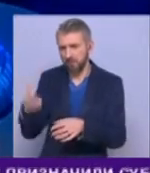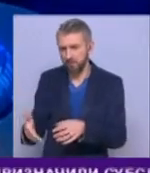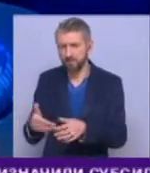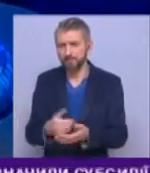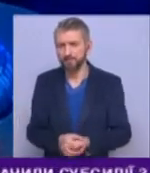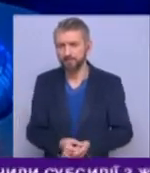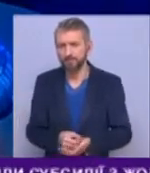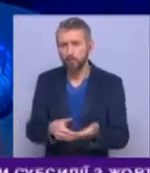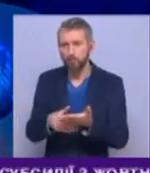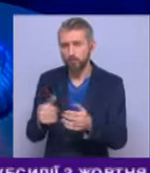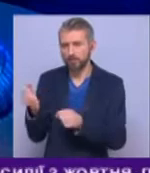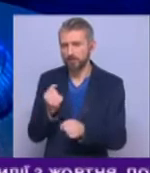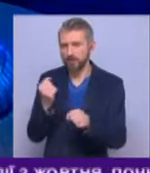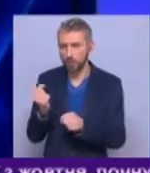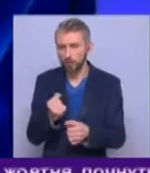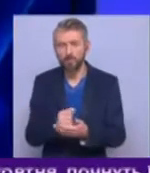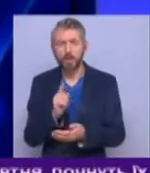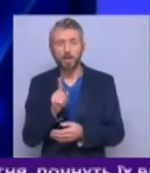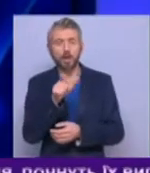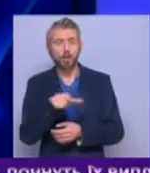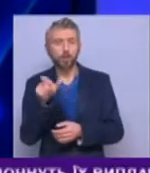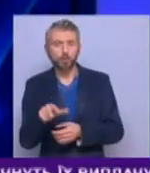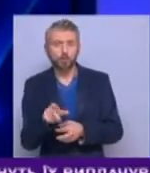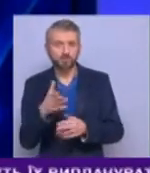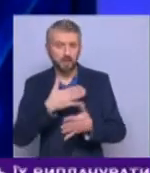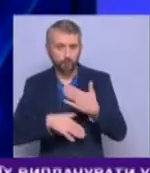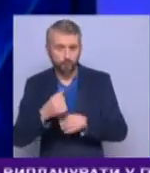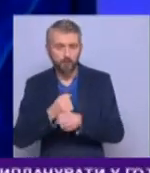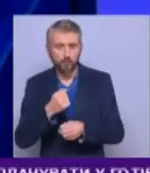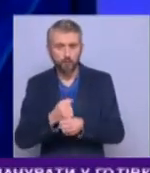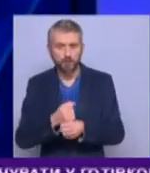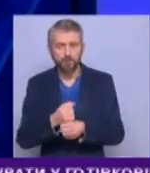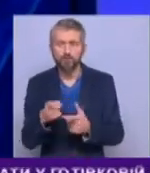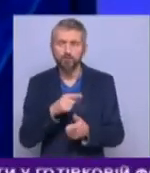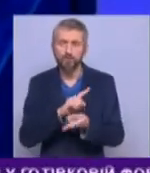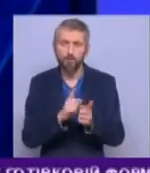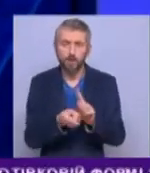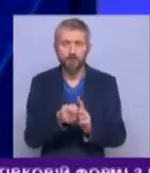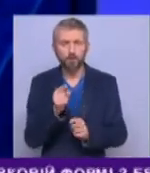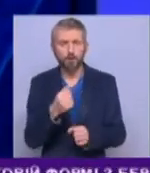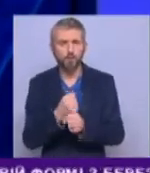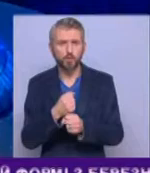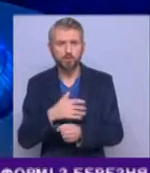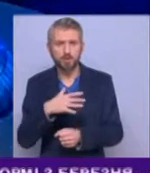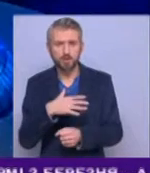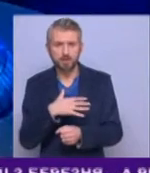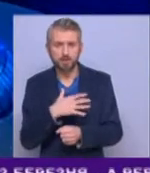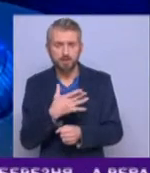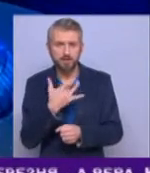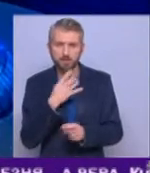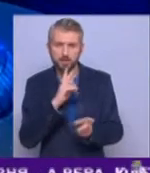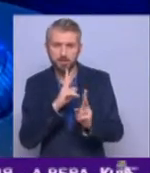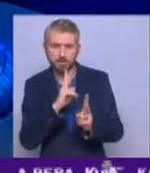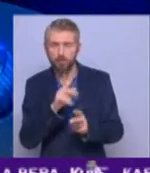допомогти двірнику. Ну, тим не менше, люди, ну як це, з задоволенням роблять, як вам здається, чи навпаки вони роблять це і бурчать про цього?